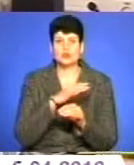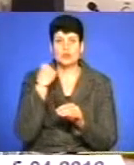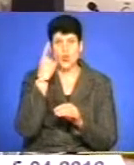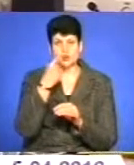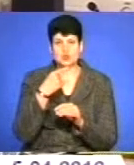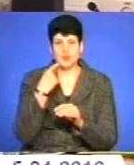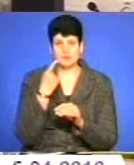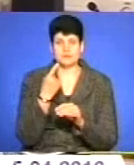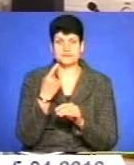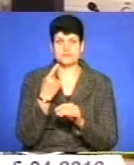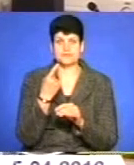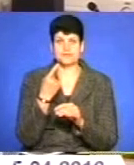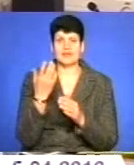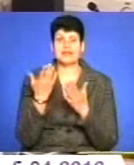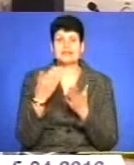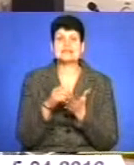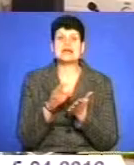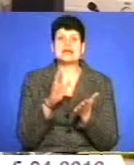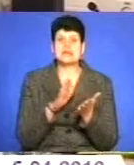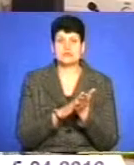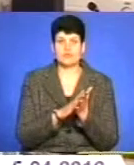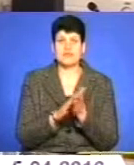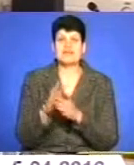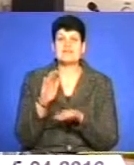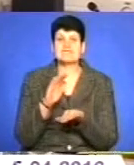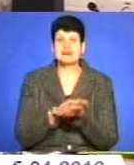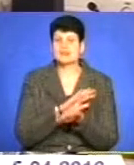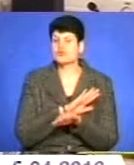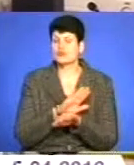які зареєстровані, але фактично не